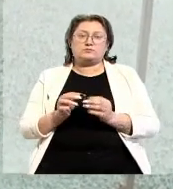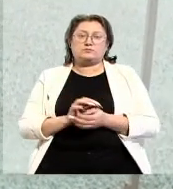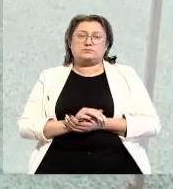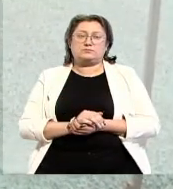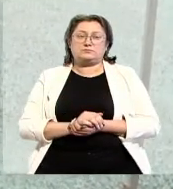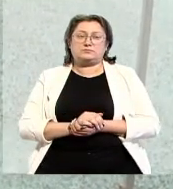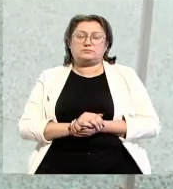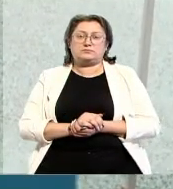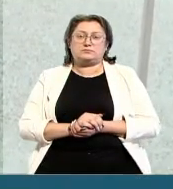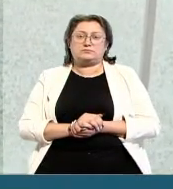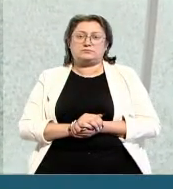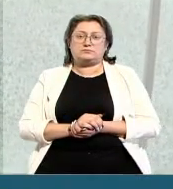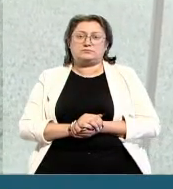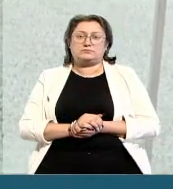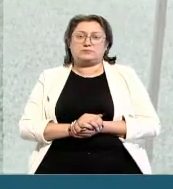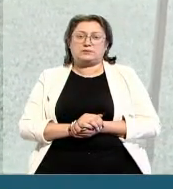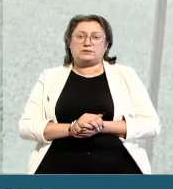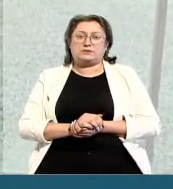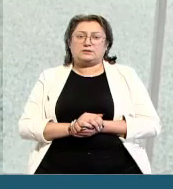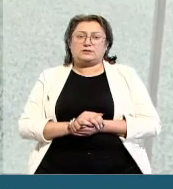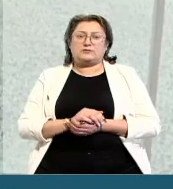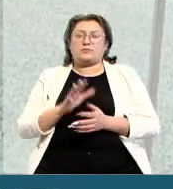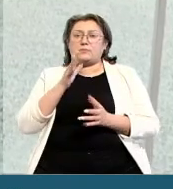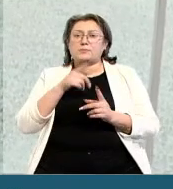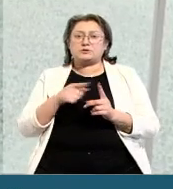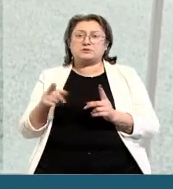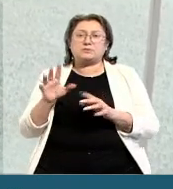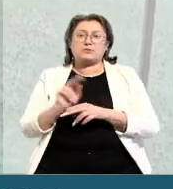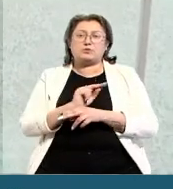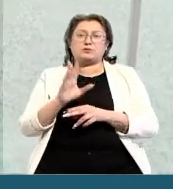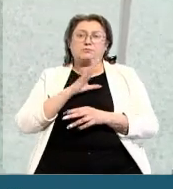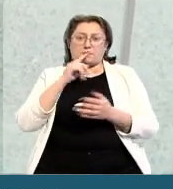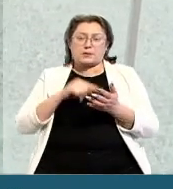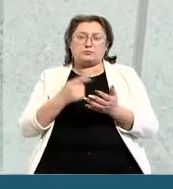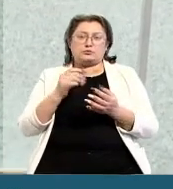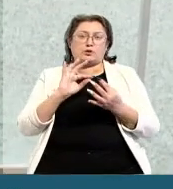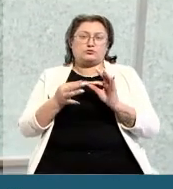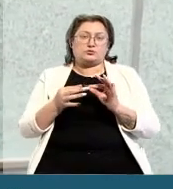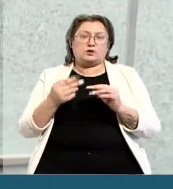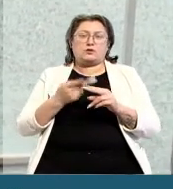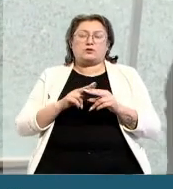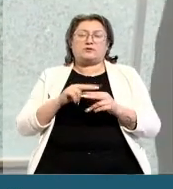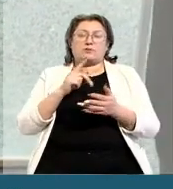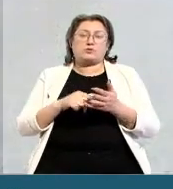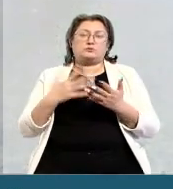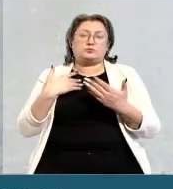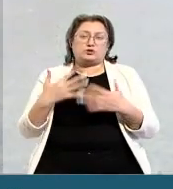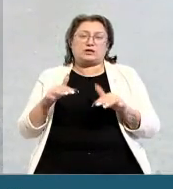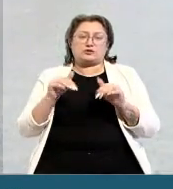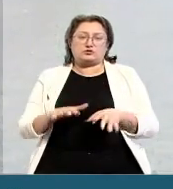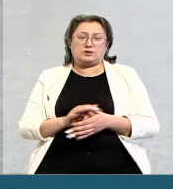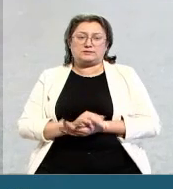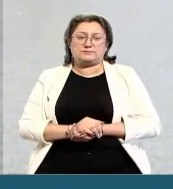боламын. Әрине, жөндеу барысында бір шама қиындықтар туындады. Бірақ бұл мәселе өз шешімін тапты. Қазір жұмыстар жалғасып жатыр.